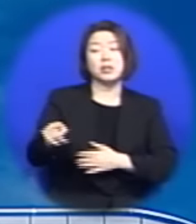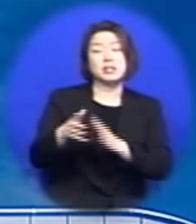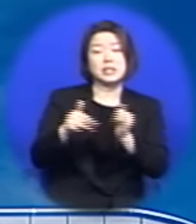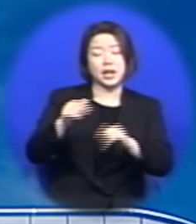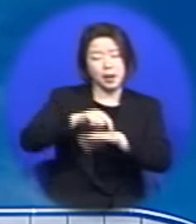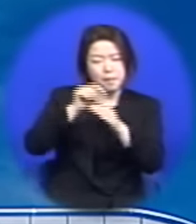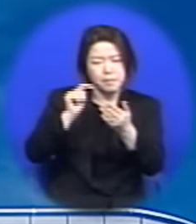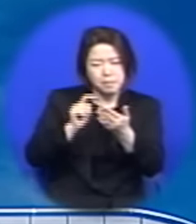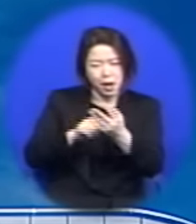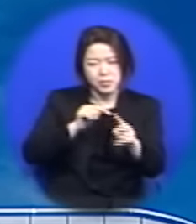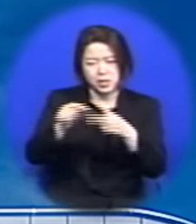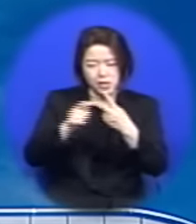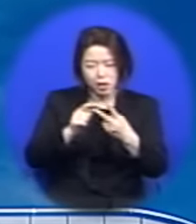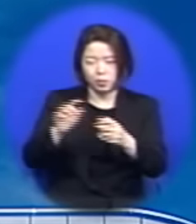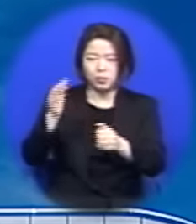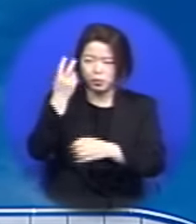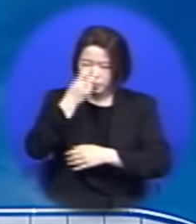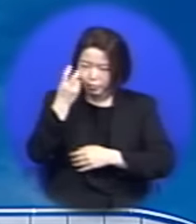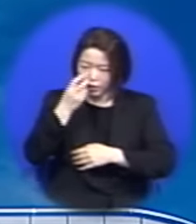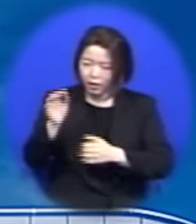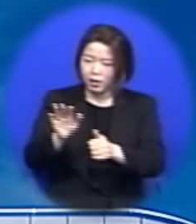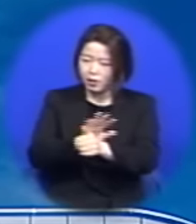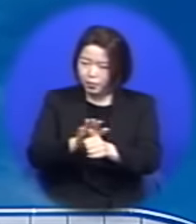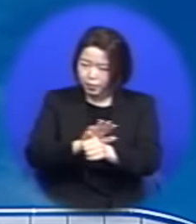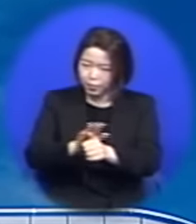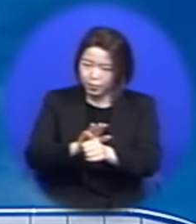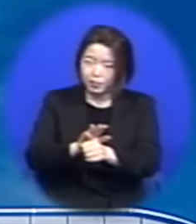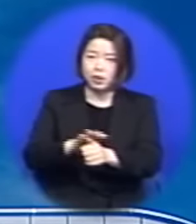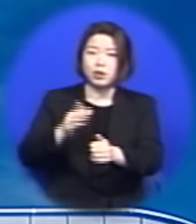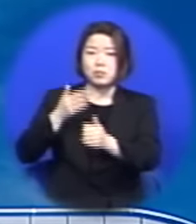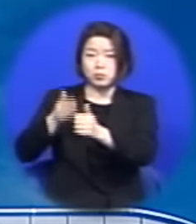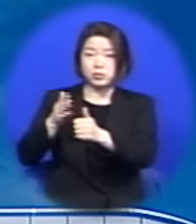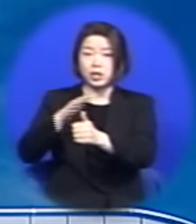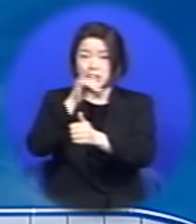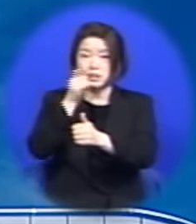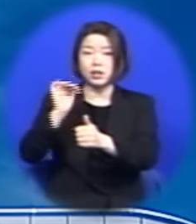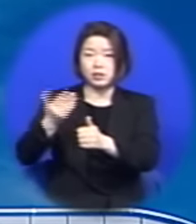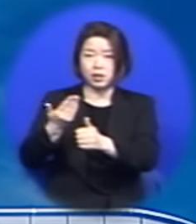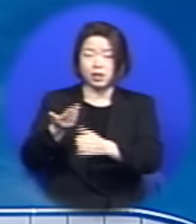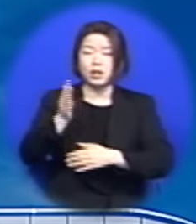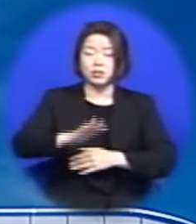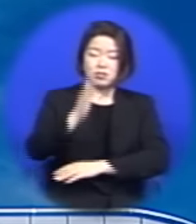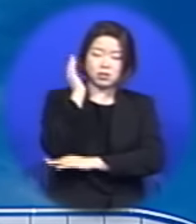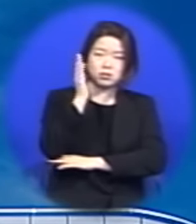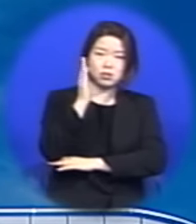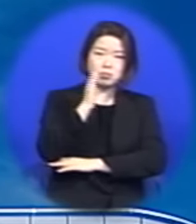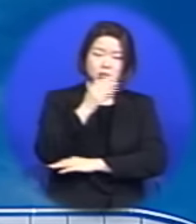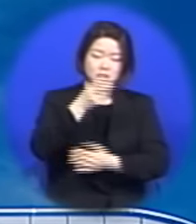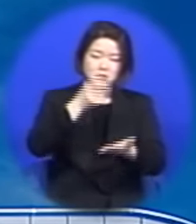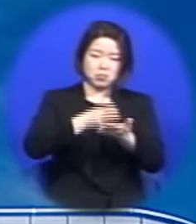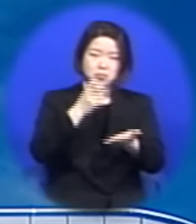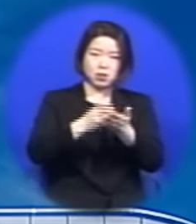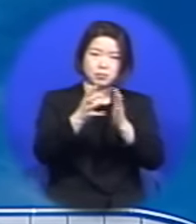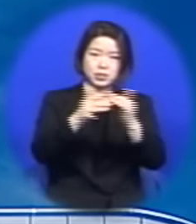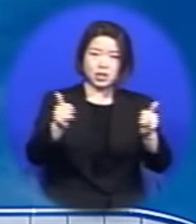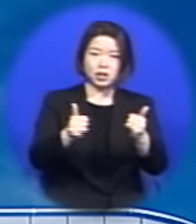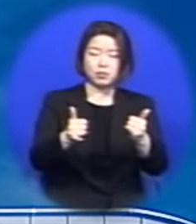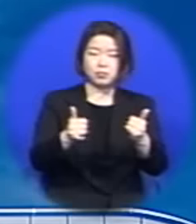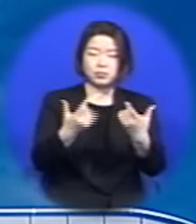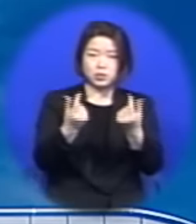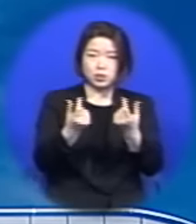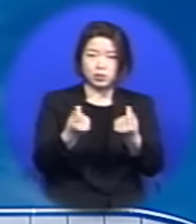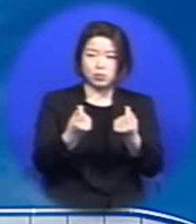이해하고 살피면서 권면해 줘야 하는 건데 마치 설교로 율법주의자 그렇게 말하는